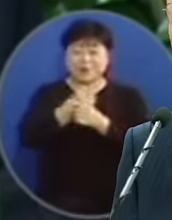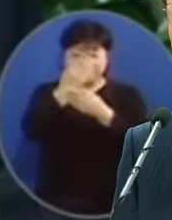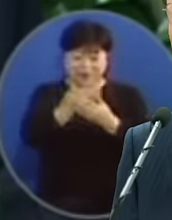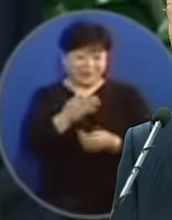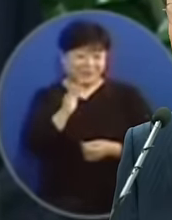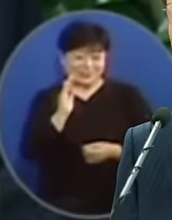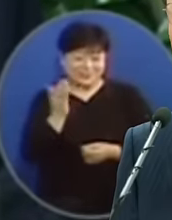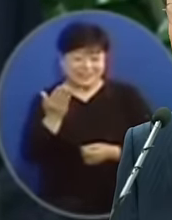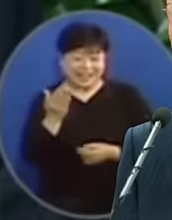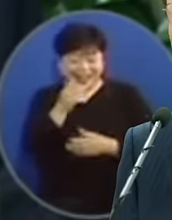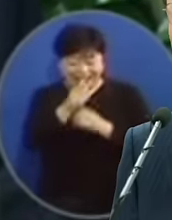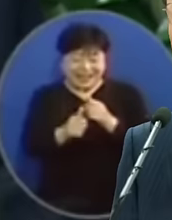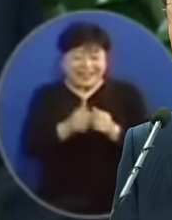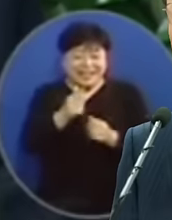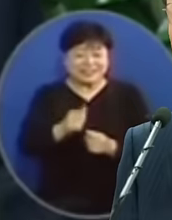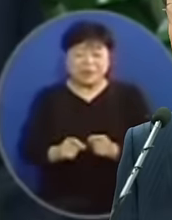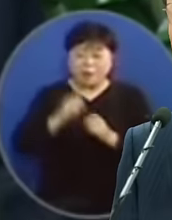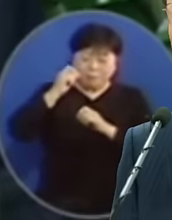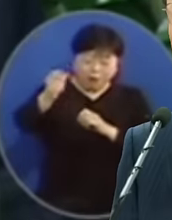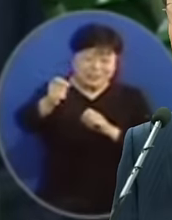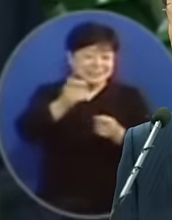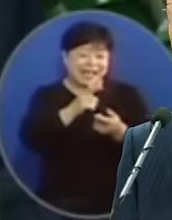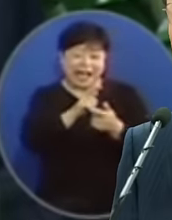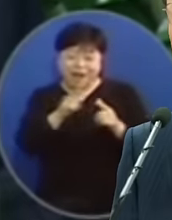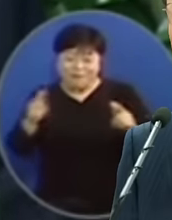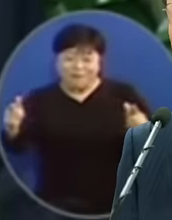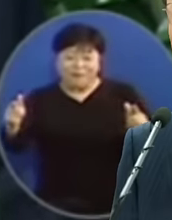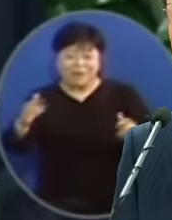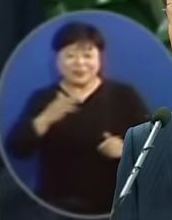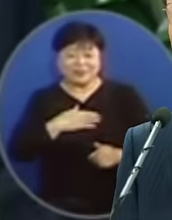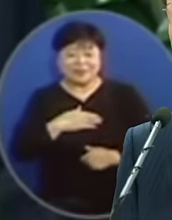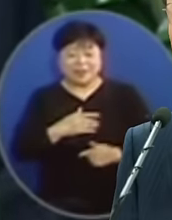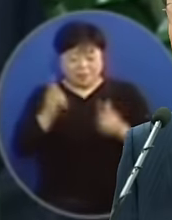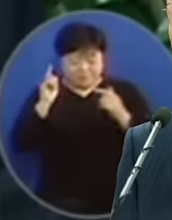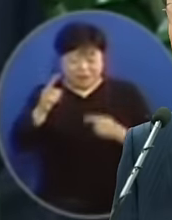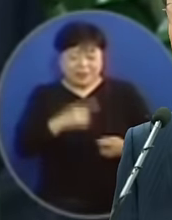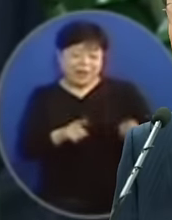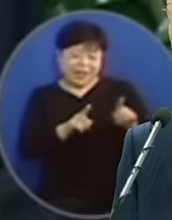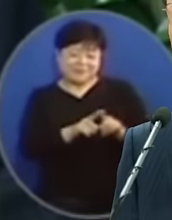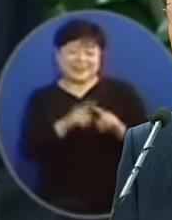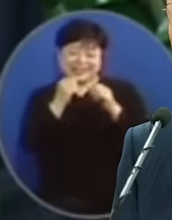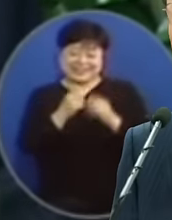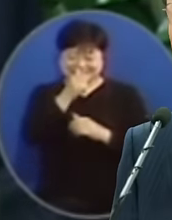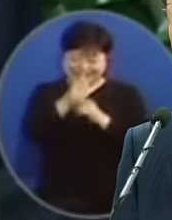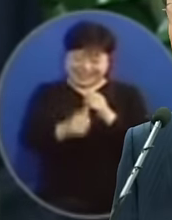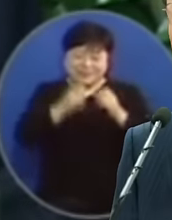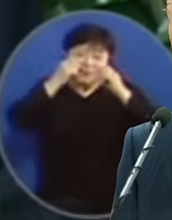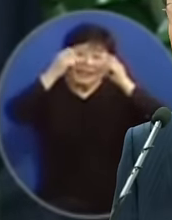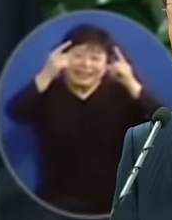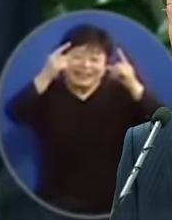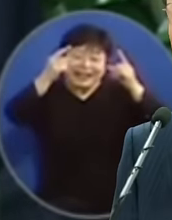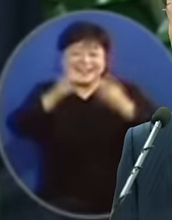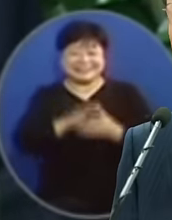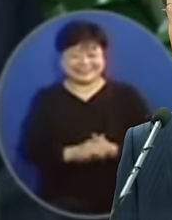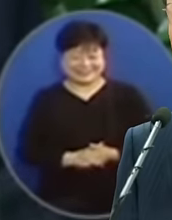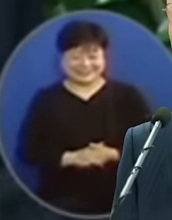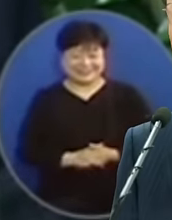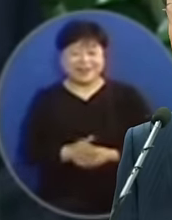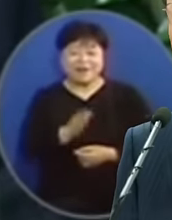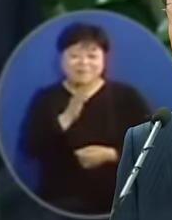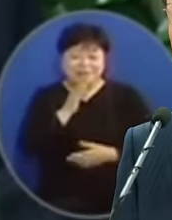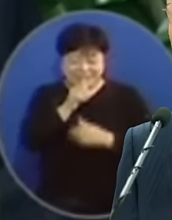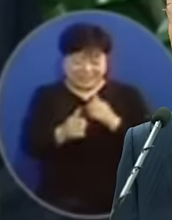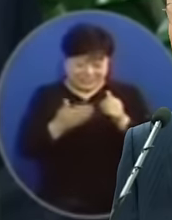말았다. 이제 하나님은 구만리 장천 멀리 계신 하나님이 아니고 매일 나와 같이 계시는 하나님이다.